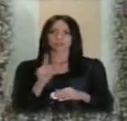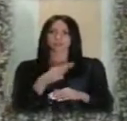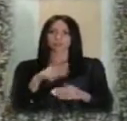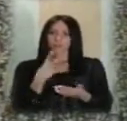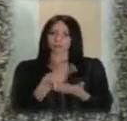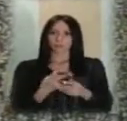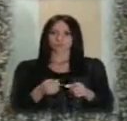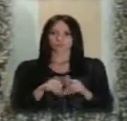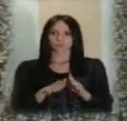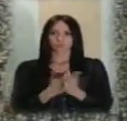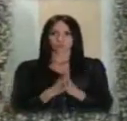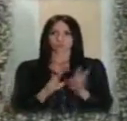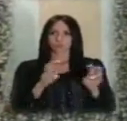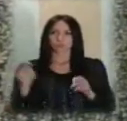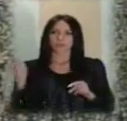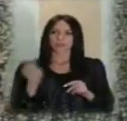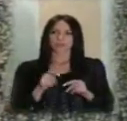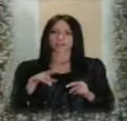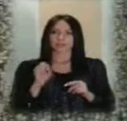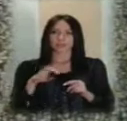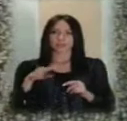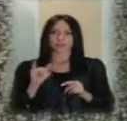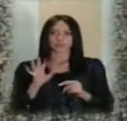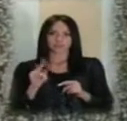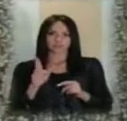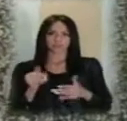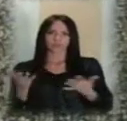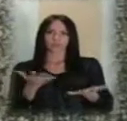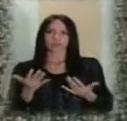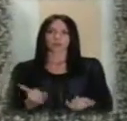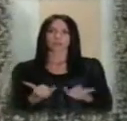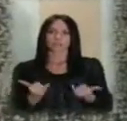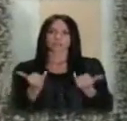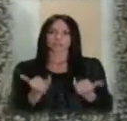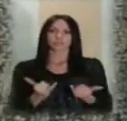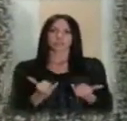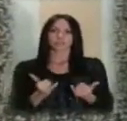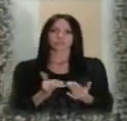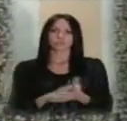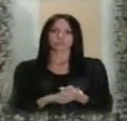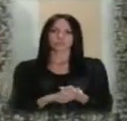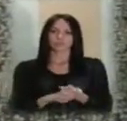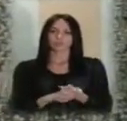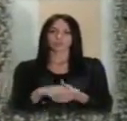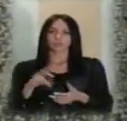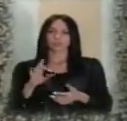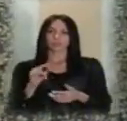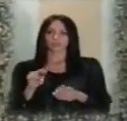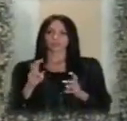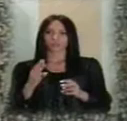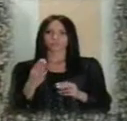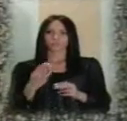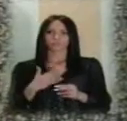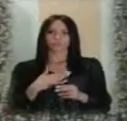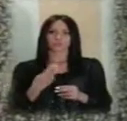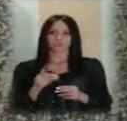яка називається «Прилетіла ластівочка», яка присвячена Миколі Леонтовичу, Щедрику нашому,